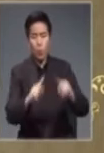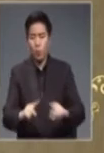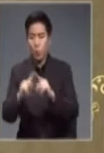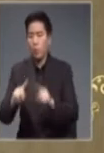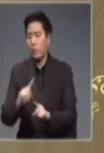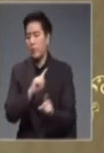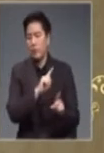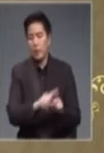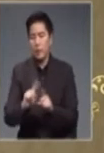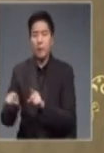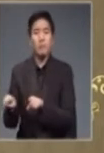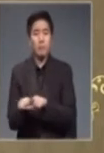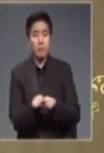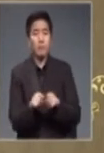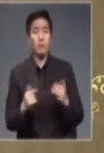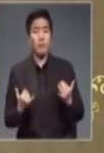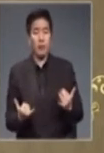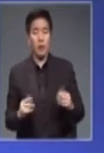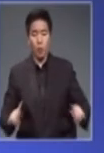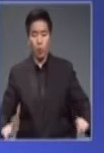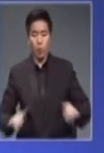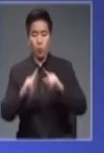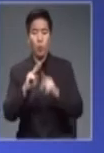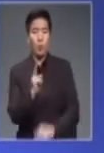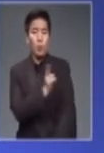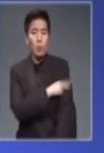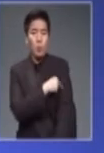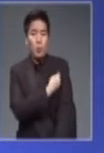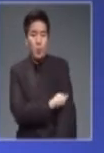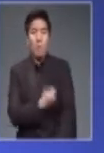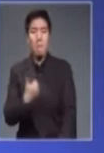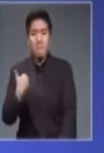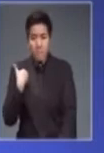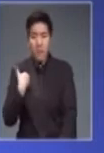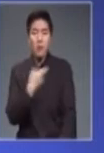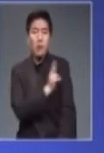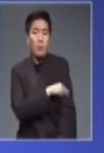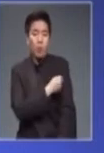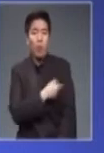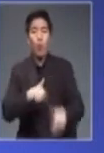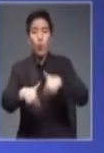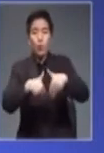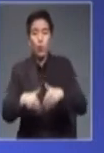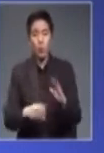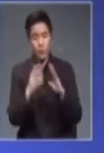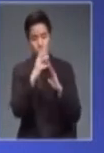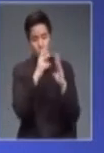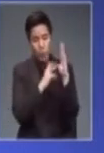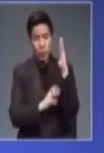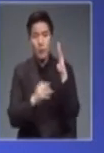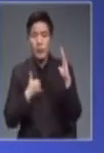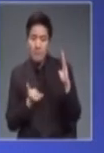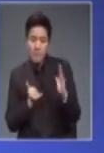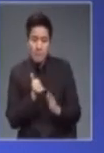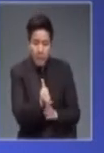ประกอบธุรกิจในประเทศไทยในมุมมองของธนาคารโลกที่ก็ได้ให้คำแนะนำและข้อคิดเห็นนั้นเป็นประโยชน์โดยเห็นว่ารัฐบาลนี้มี